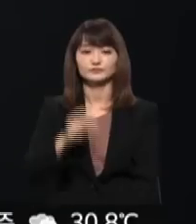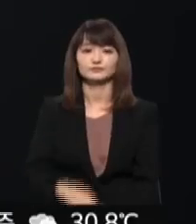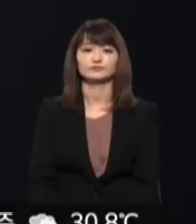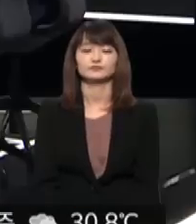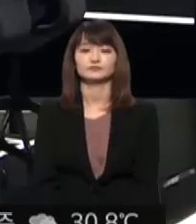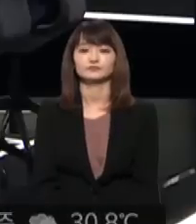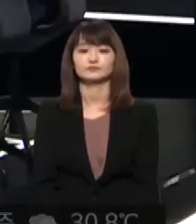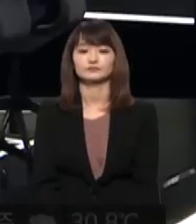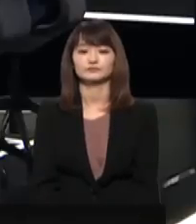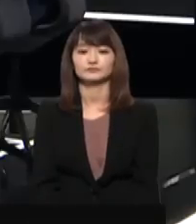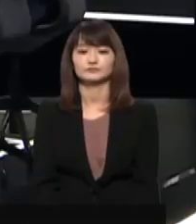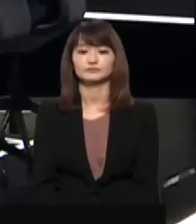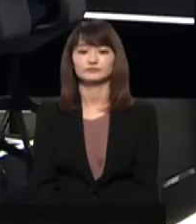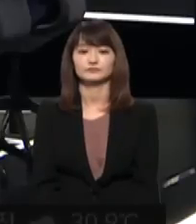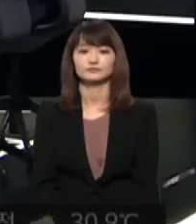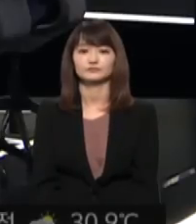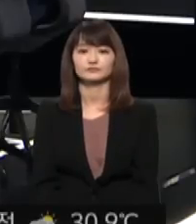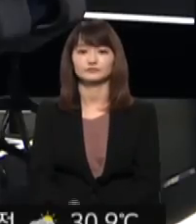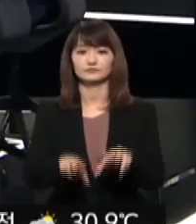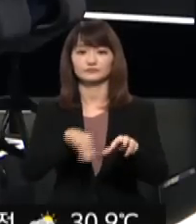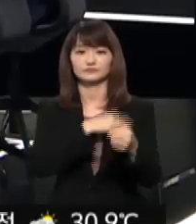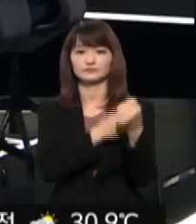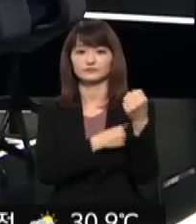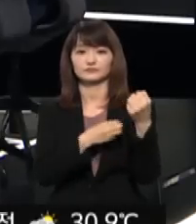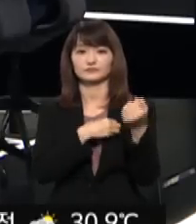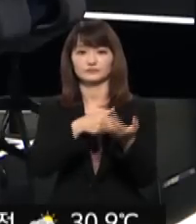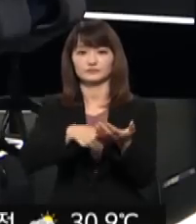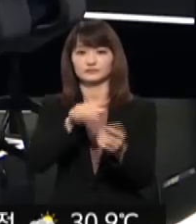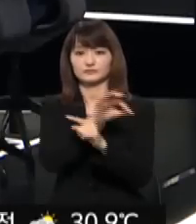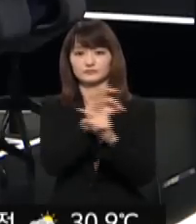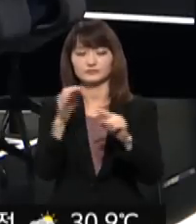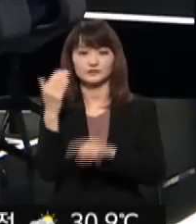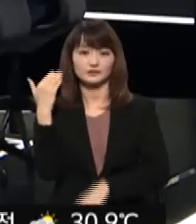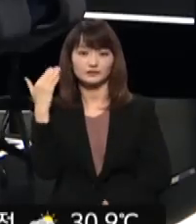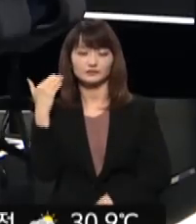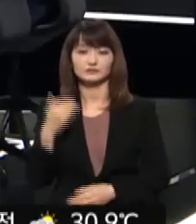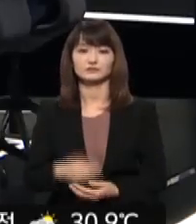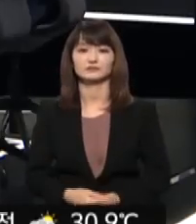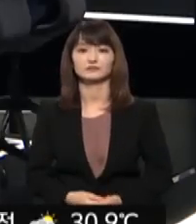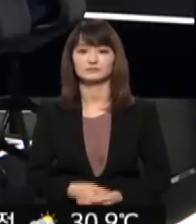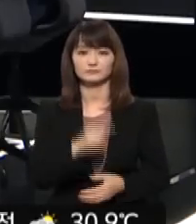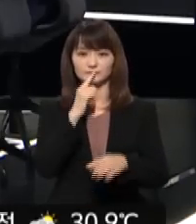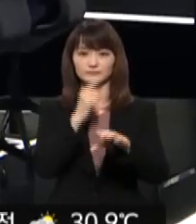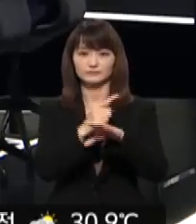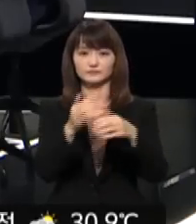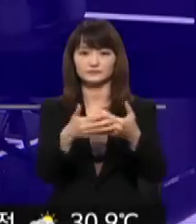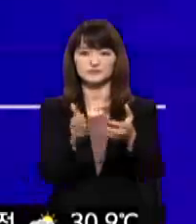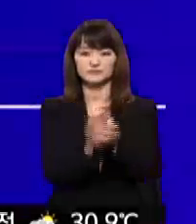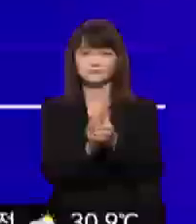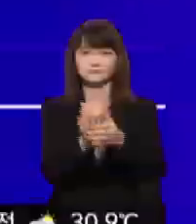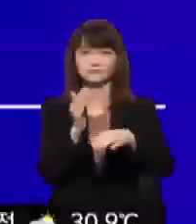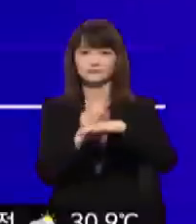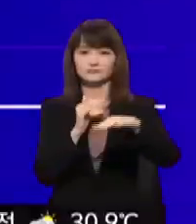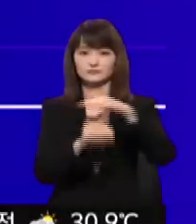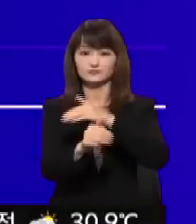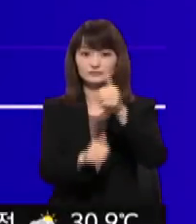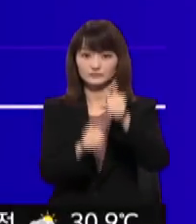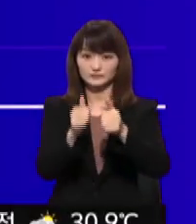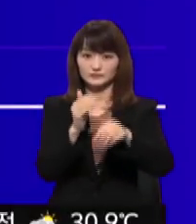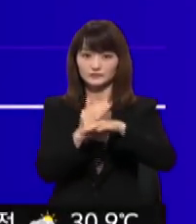이런 얘기도 있습니다 지금까지 권리당은 투표율을 보면 제가 과거에 민주당 전당대회 당대표